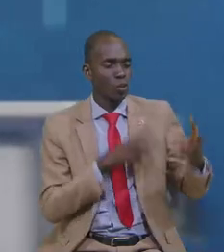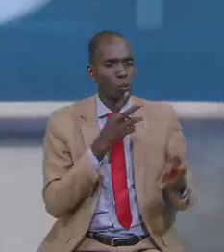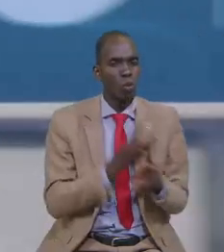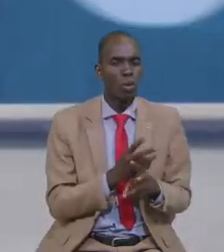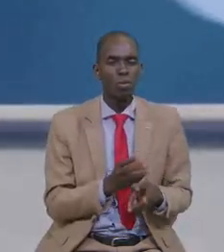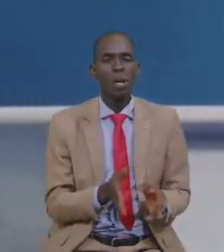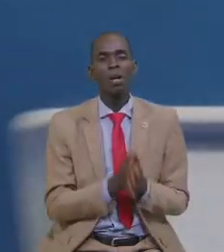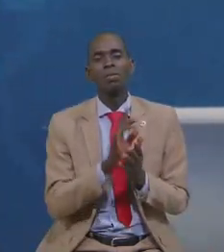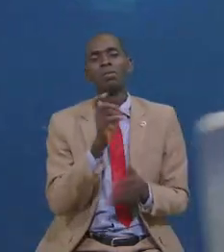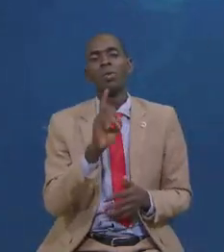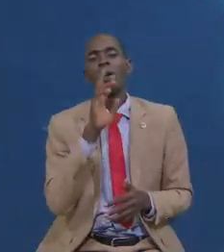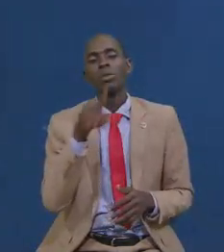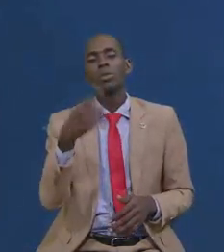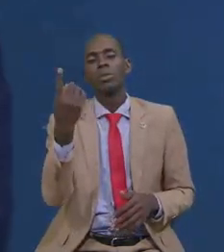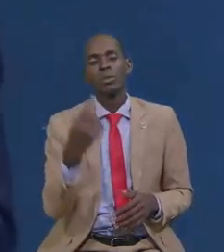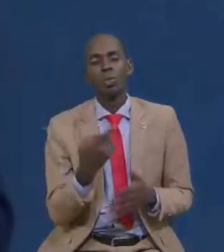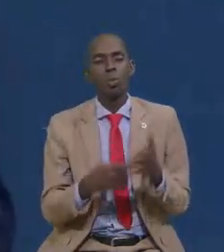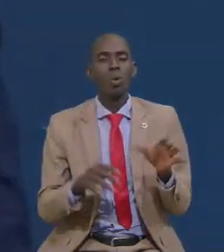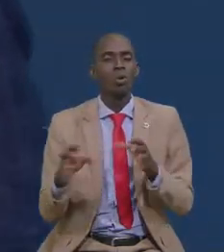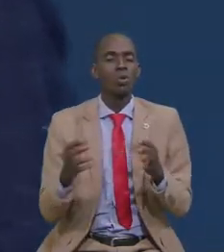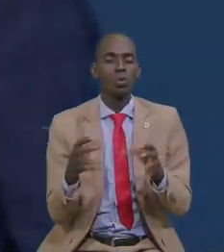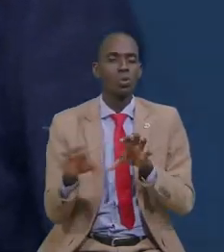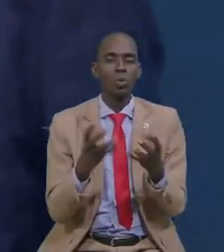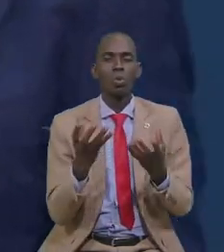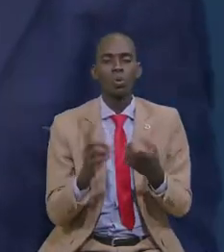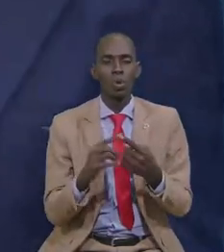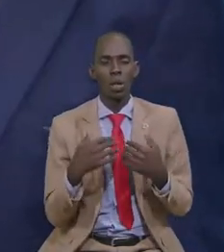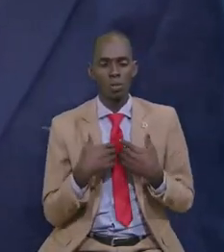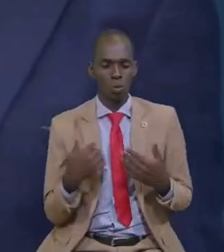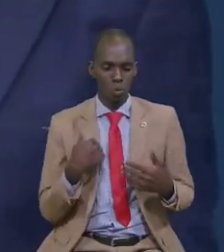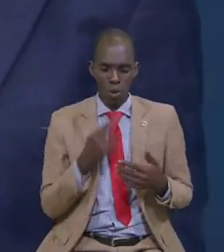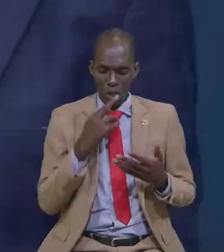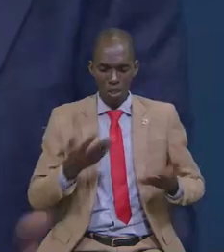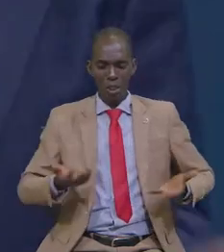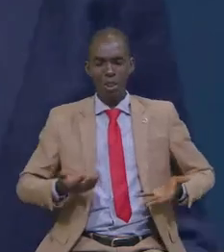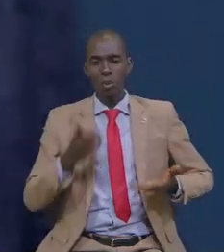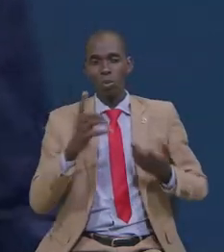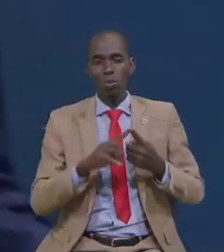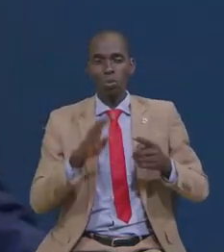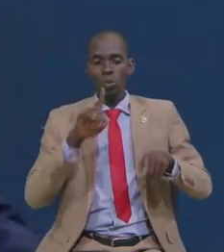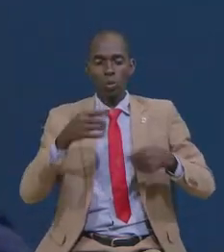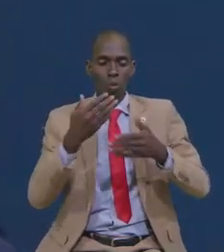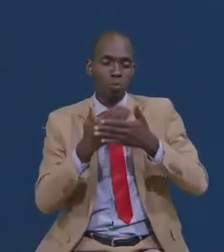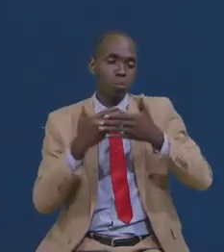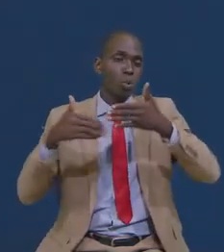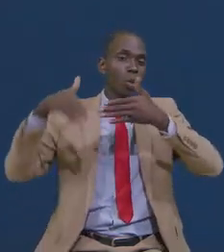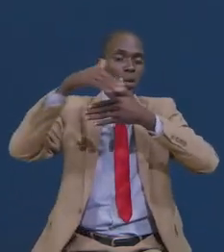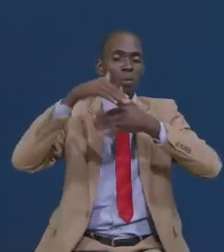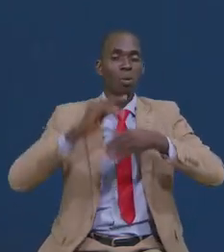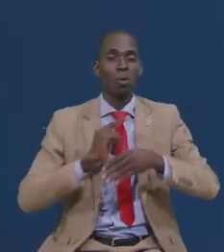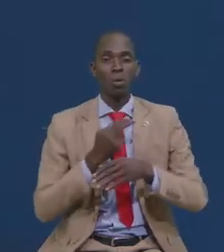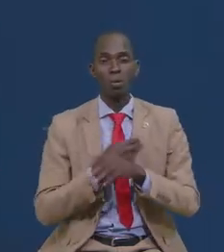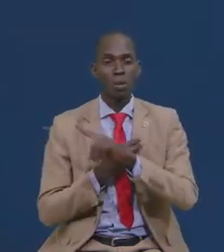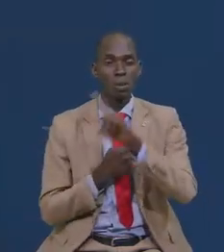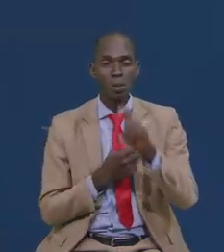monde sont là, où vas-tu et qu'est-ce que tu veux avoir? Et nous sommes ici, toi tu veux aller par-dessus nous, nous sommes